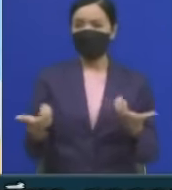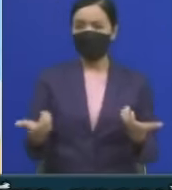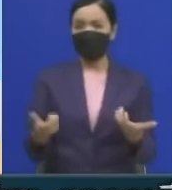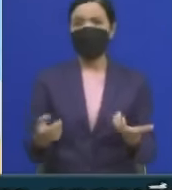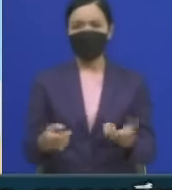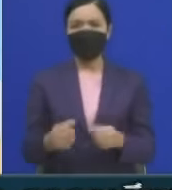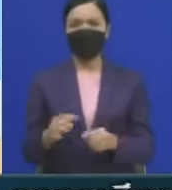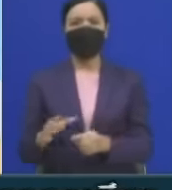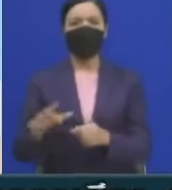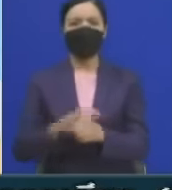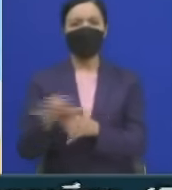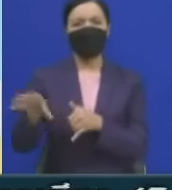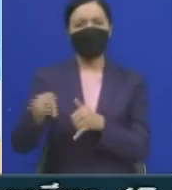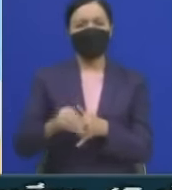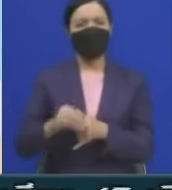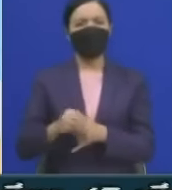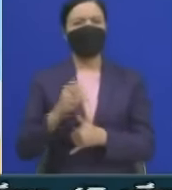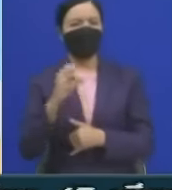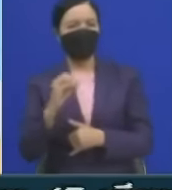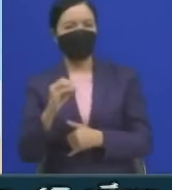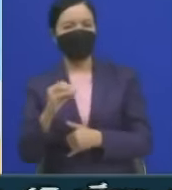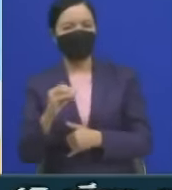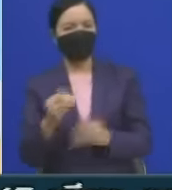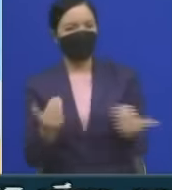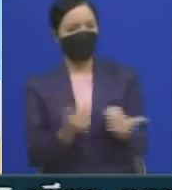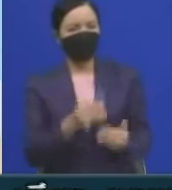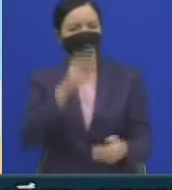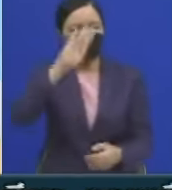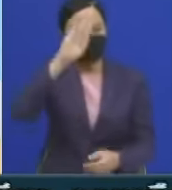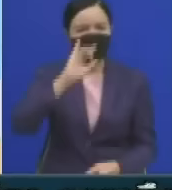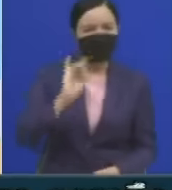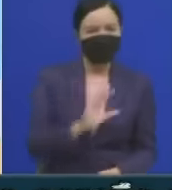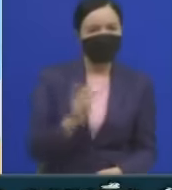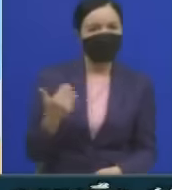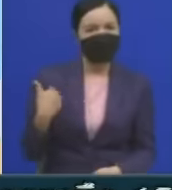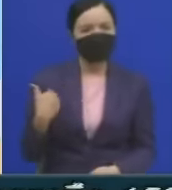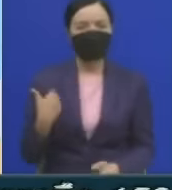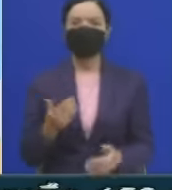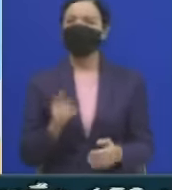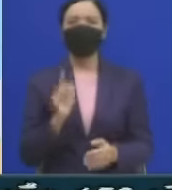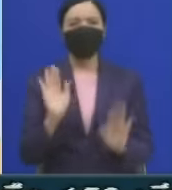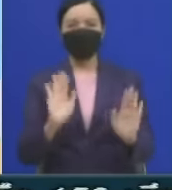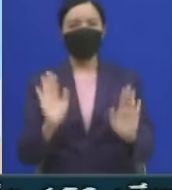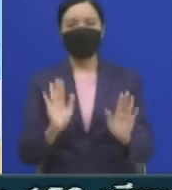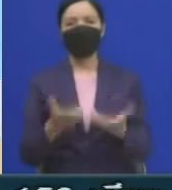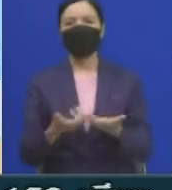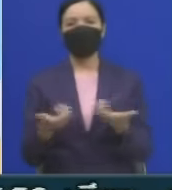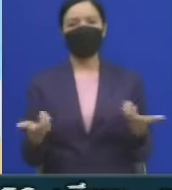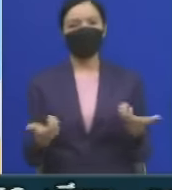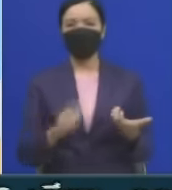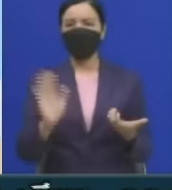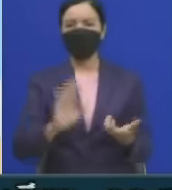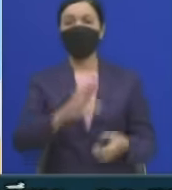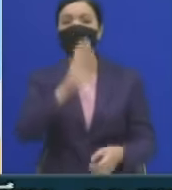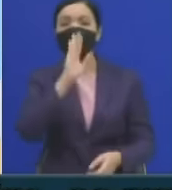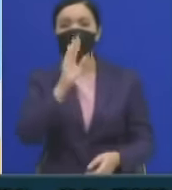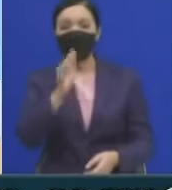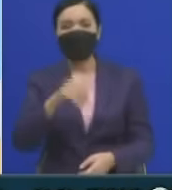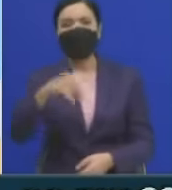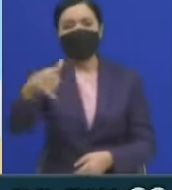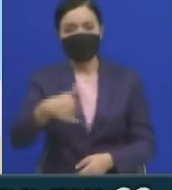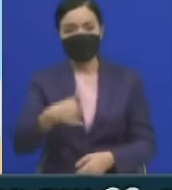โอ้ฉันเป็นโอไมครอนแล้วลูกจะรุนแรงอะไรอย่างเงี้ยคิดว่าไม่มีความจำเป็นคือถ้าเกิดเรามาตรว